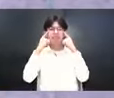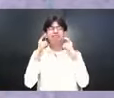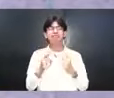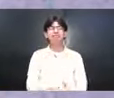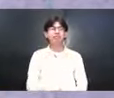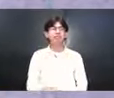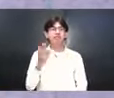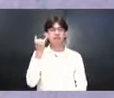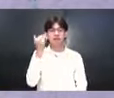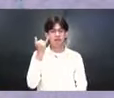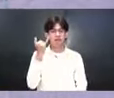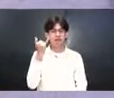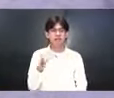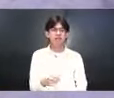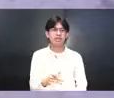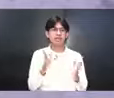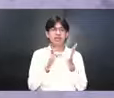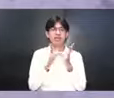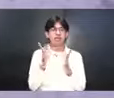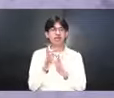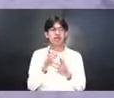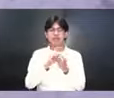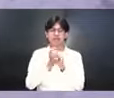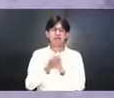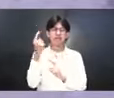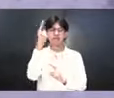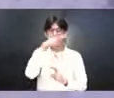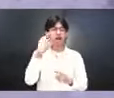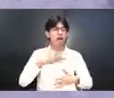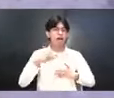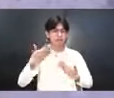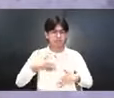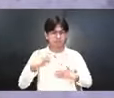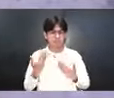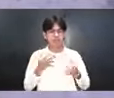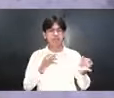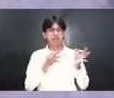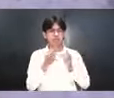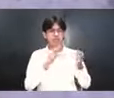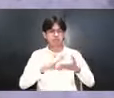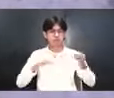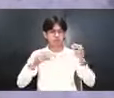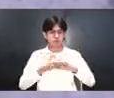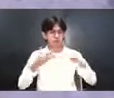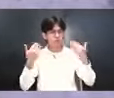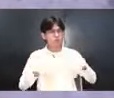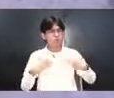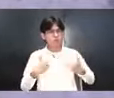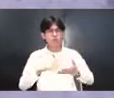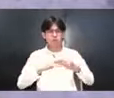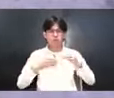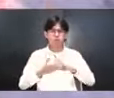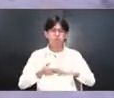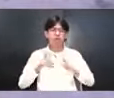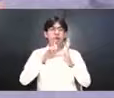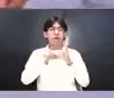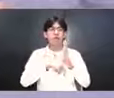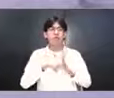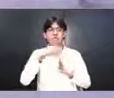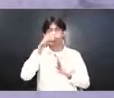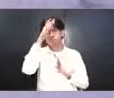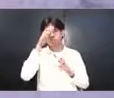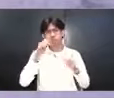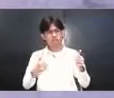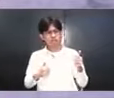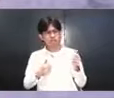Bakit? Nag-iba yung tsura ni Jesus. Sinasabi niya, oh, grabe yung ginawa, ganyan. Pero nung nakita niya,